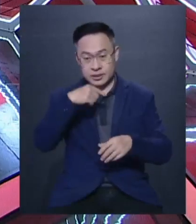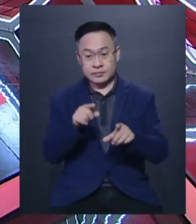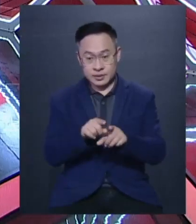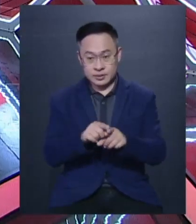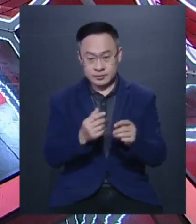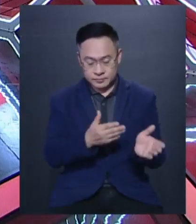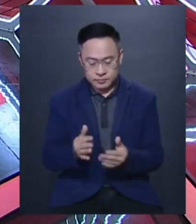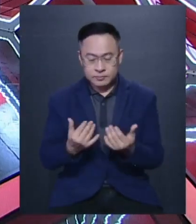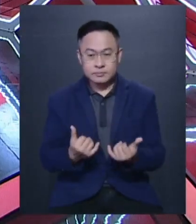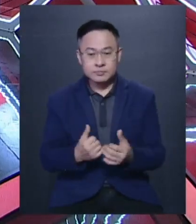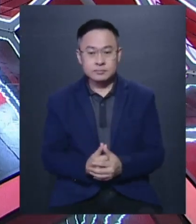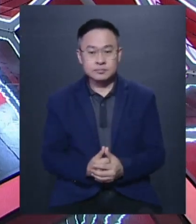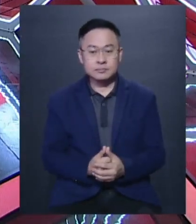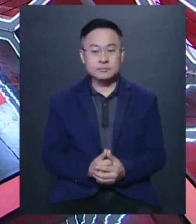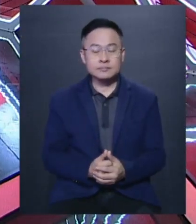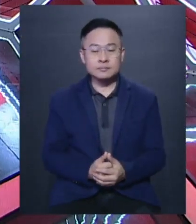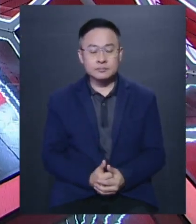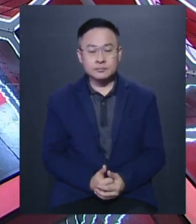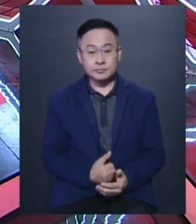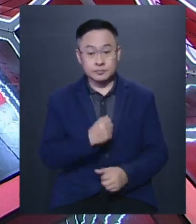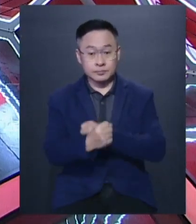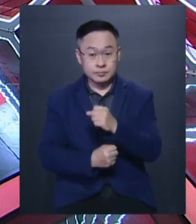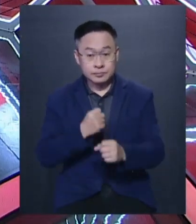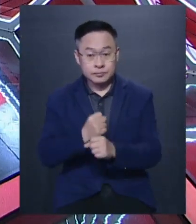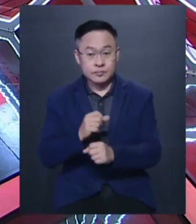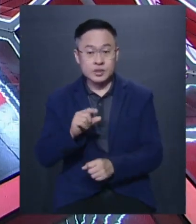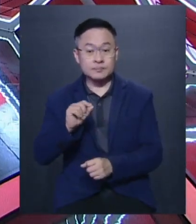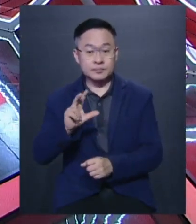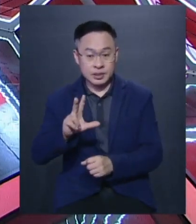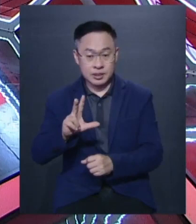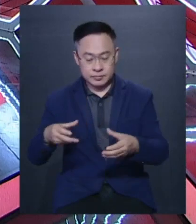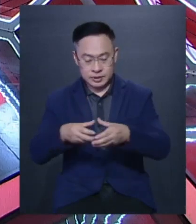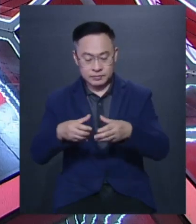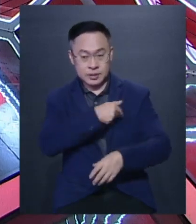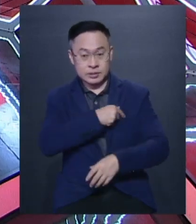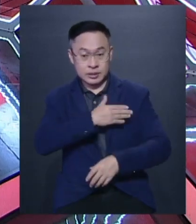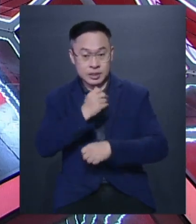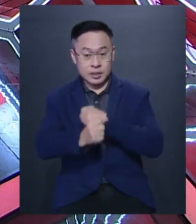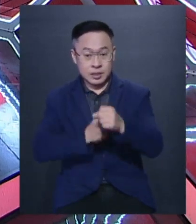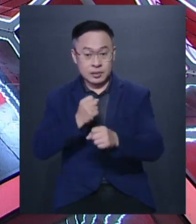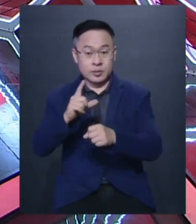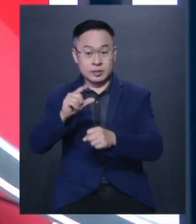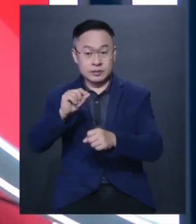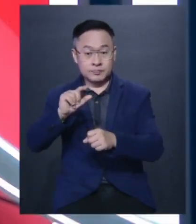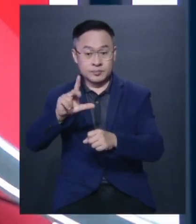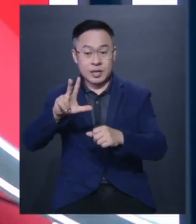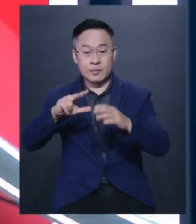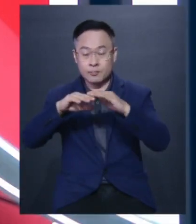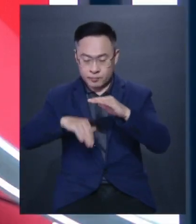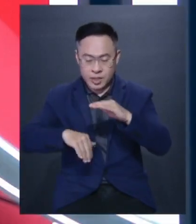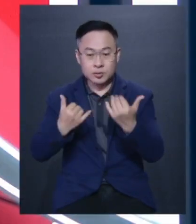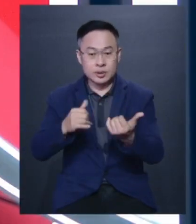ทีนี้ค่ะคุณผู้ชมพูดถึงในชุดยู 23กันบ้างนะคะสำหรับนักเตะไทยของเราตอนนี้ก็เดินทางไปยัง